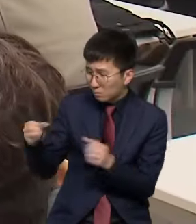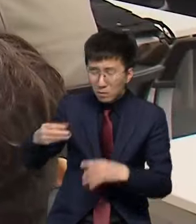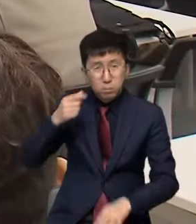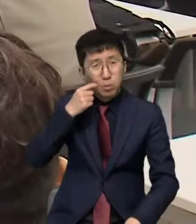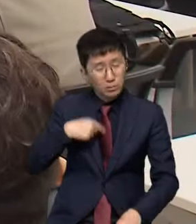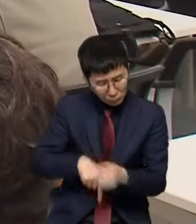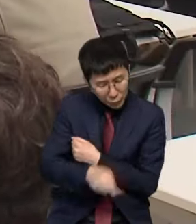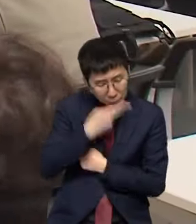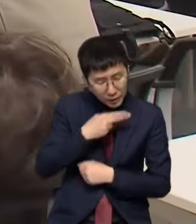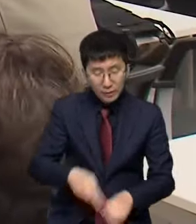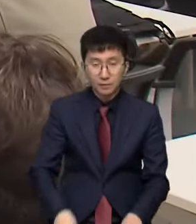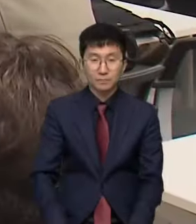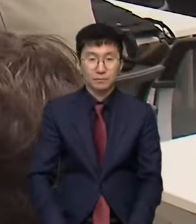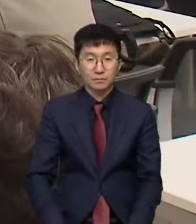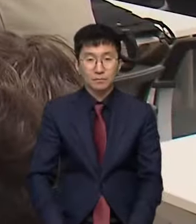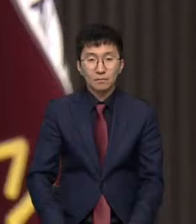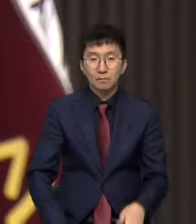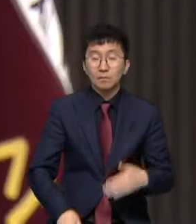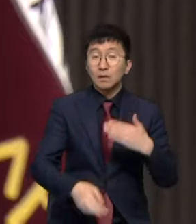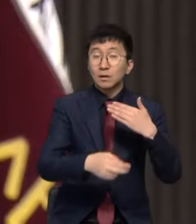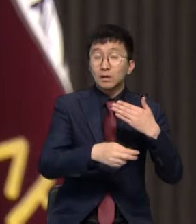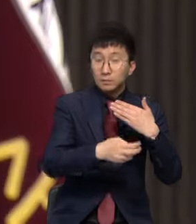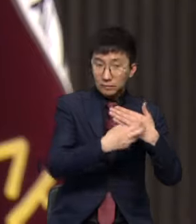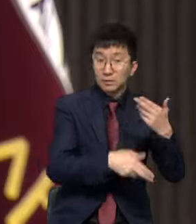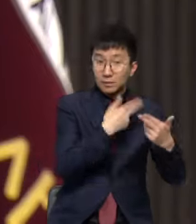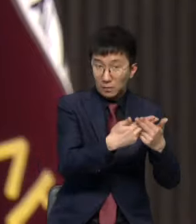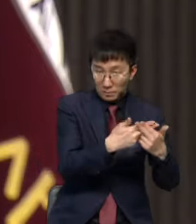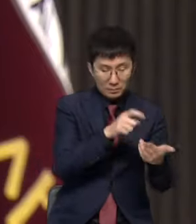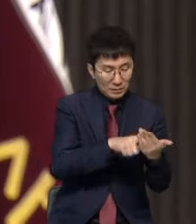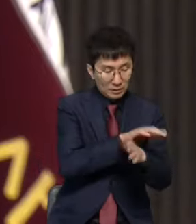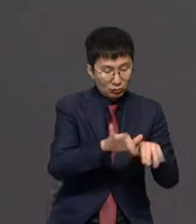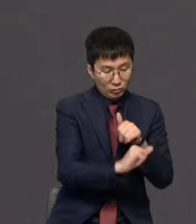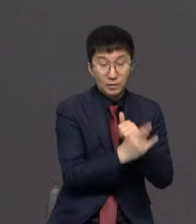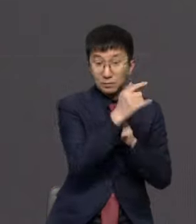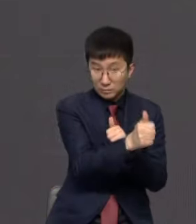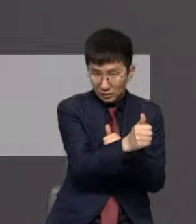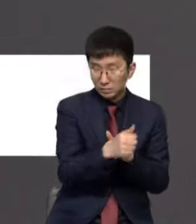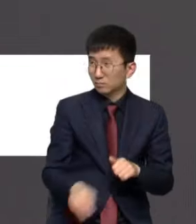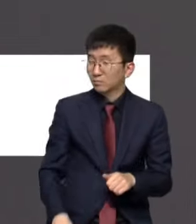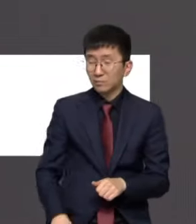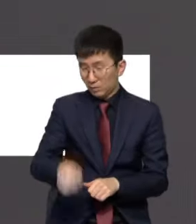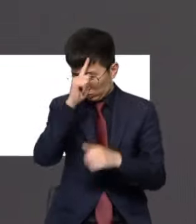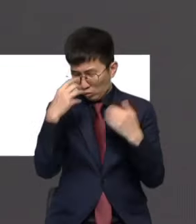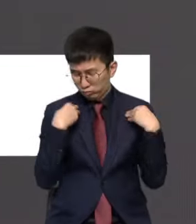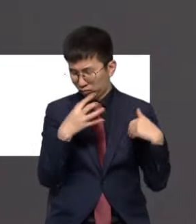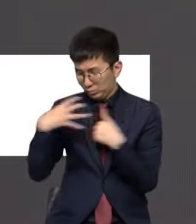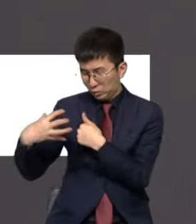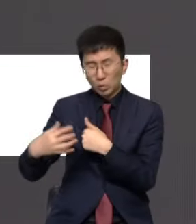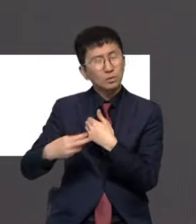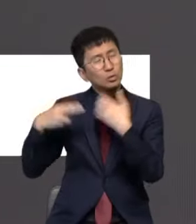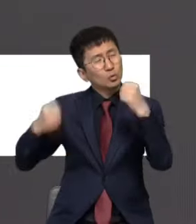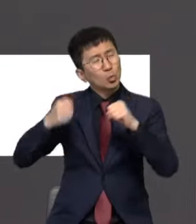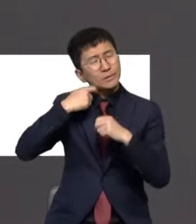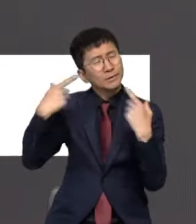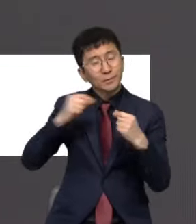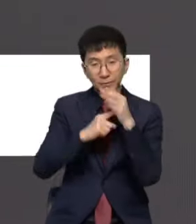의협 비대위는 보여주기 위한 쇼라며 날을 세웠습니다. 수련병원의 인턴,